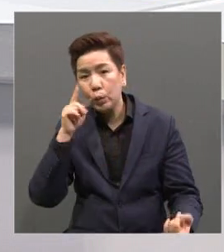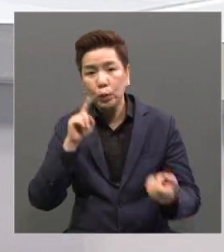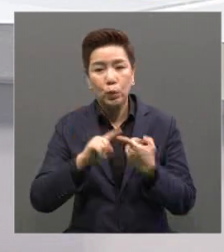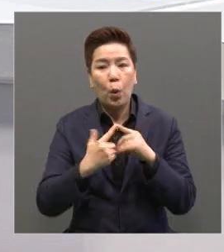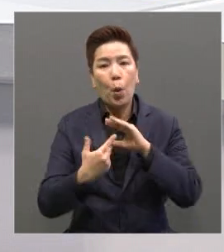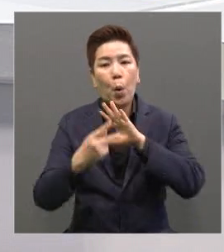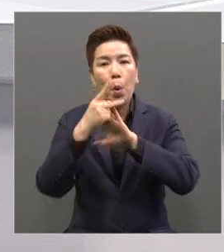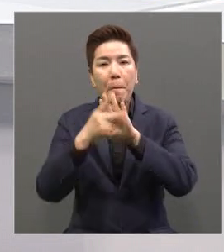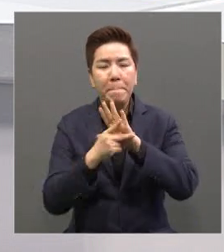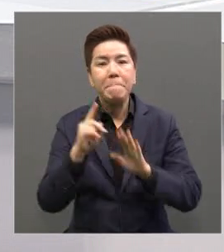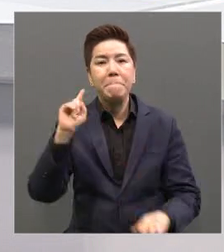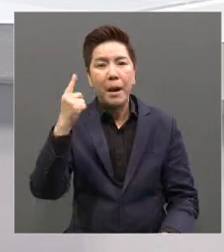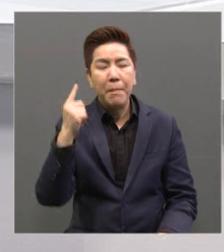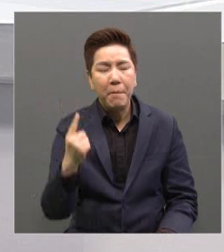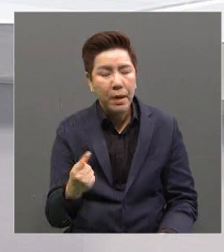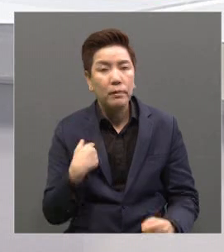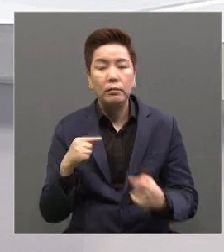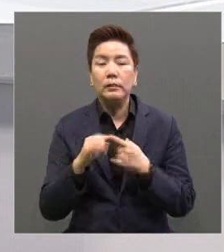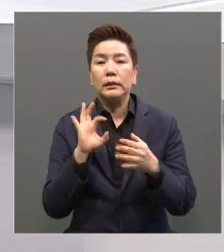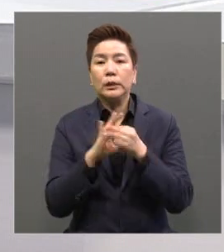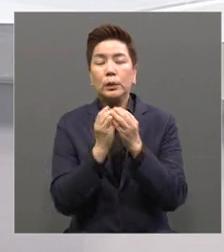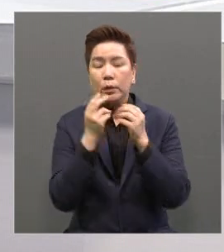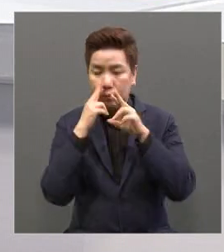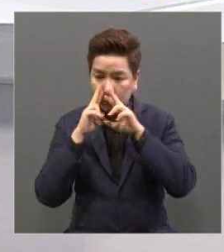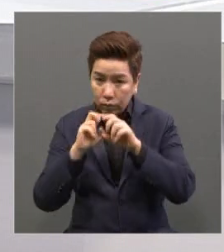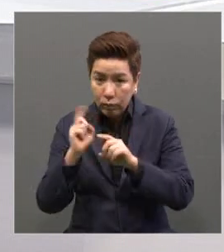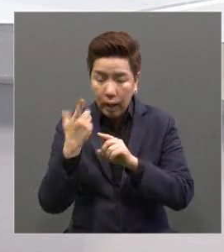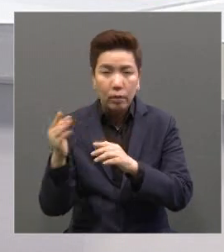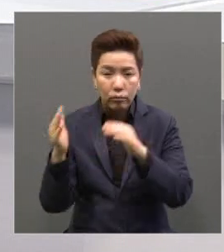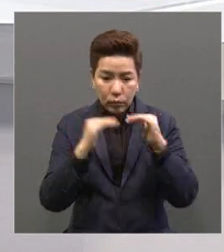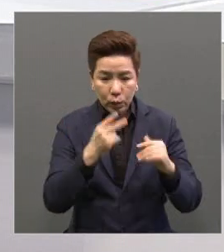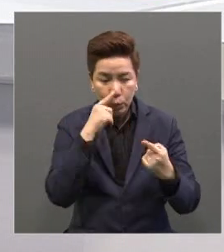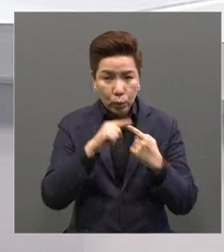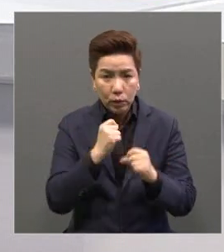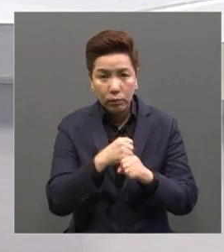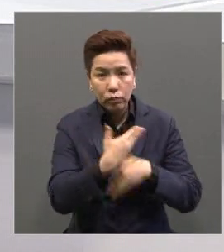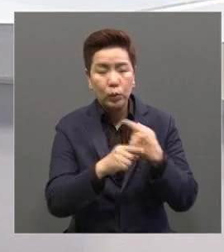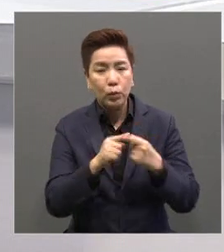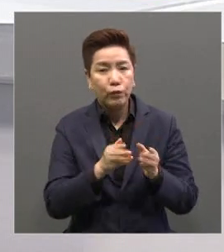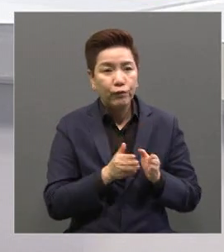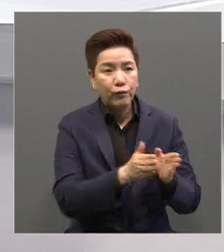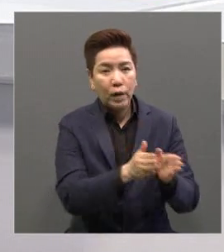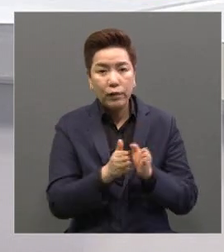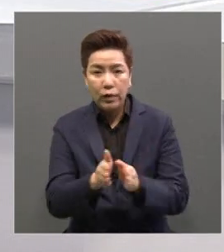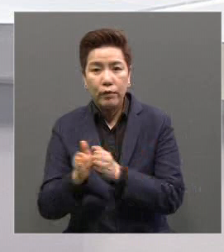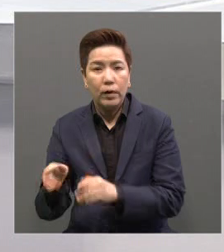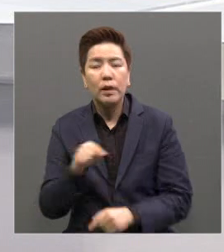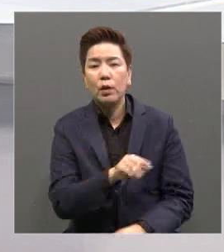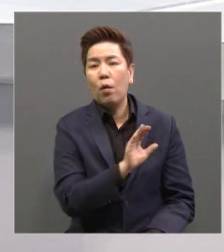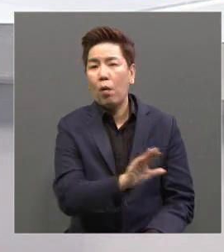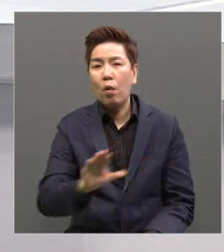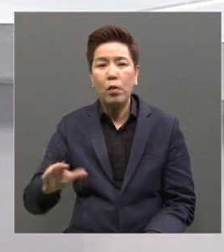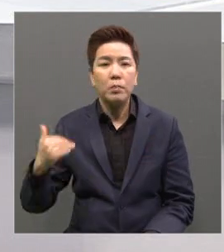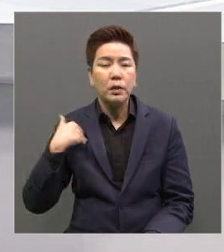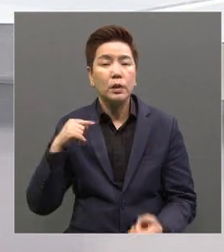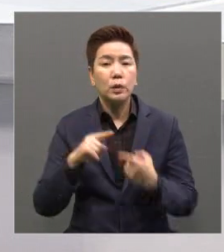กฎหมายเพิ่มเติมคือรัฐธรรมนูญแล้วยังก็ต้องดูว่าติดตามความเคลื่อนไหวของแต่ละฝ่ายแต่ละฟากแต่ละ